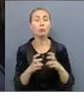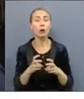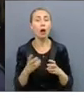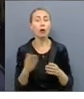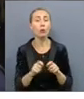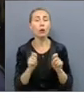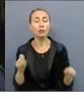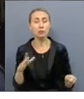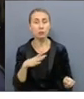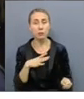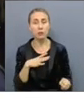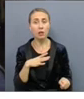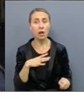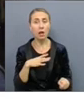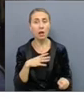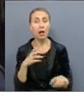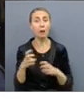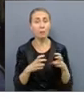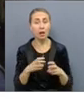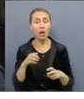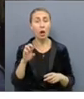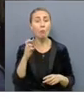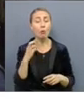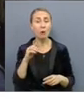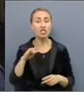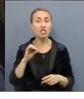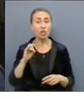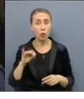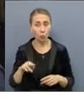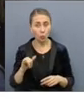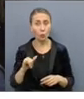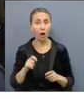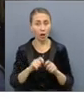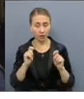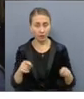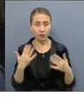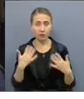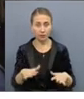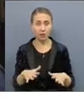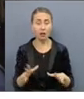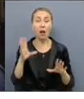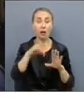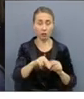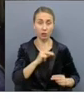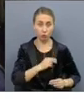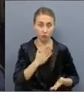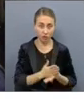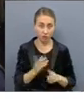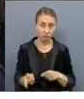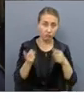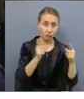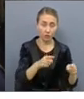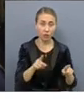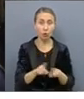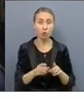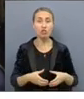создали? Предприятие «Новое буровое жило», получается, создали, открыли штат, перевели туда полностью. И котельные передали